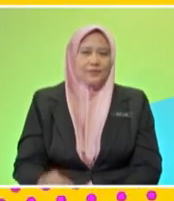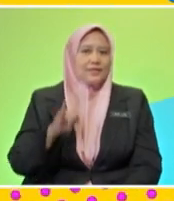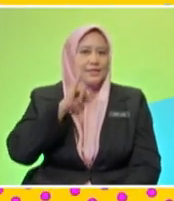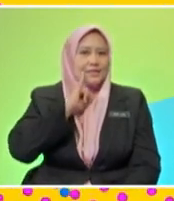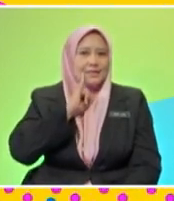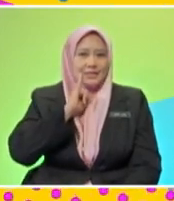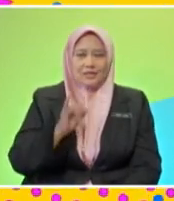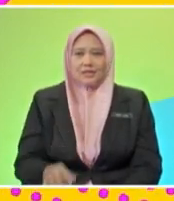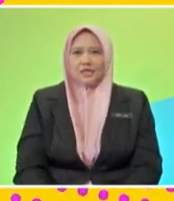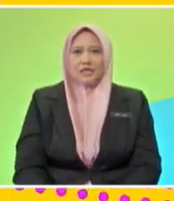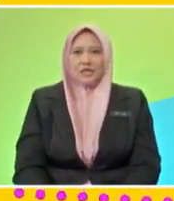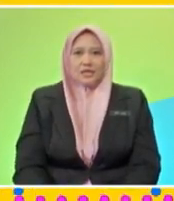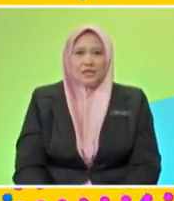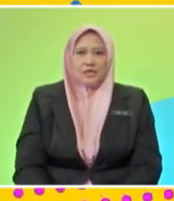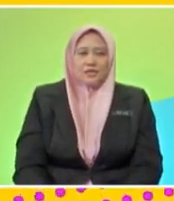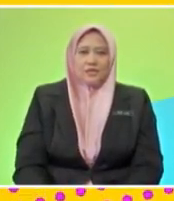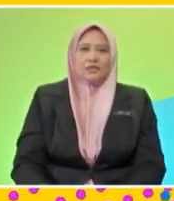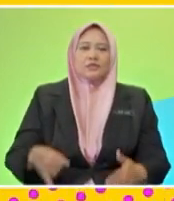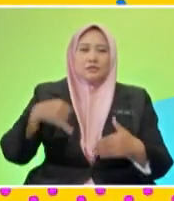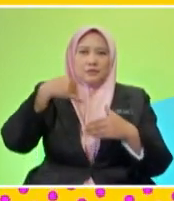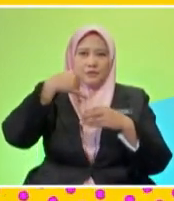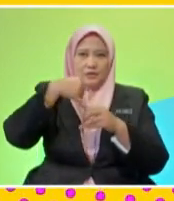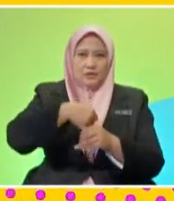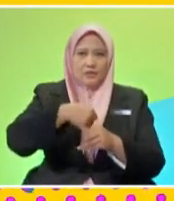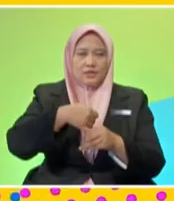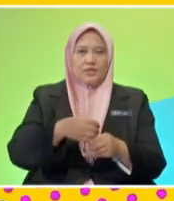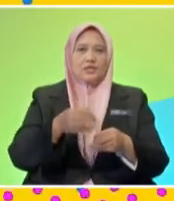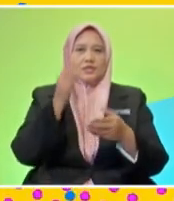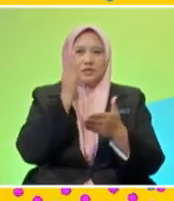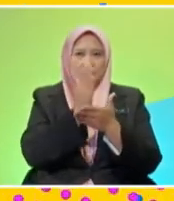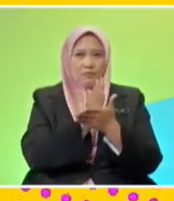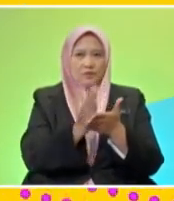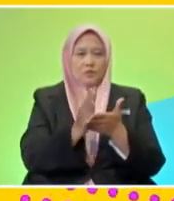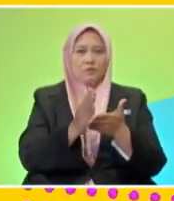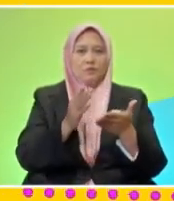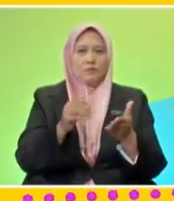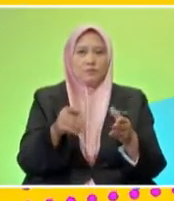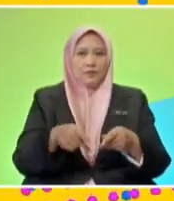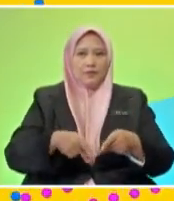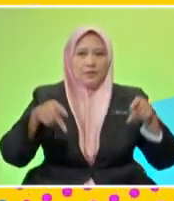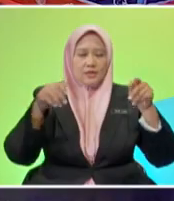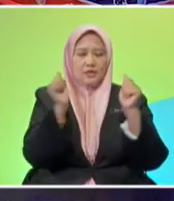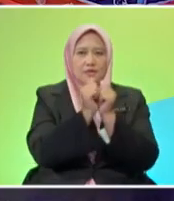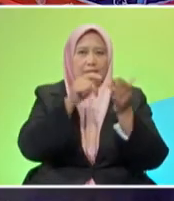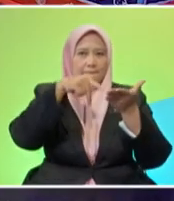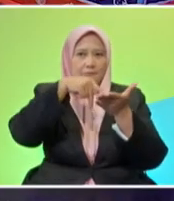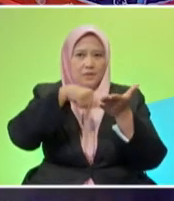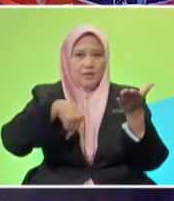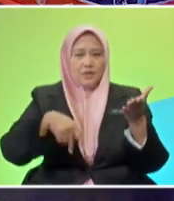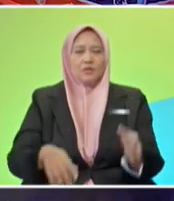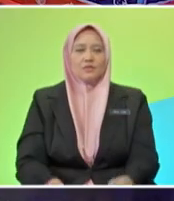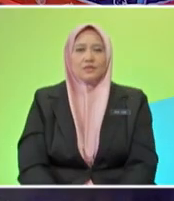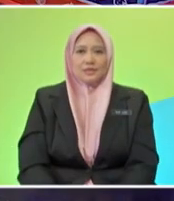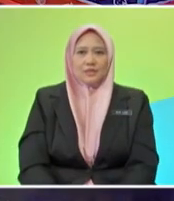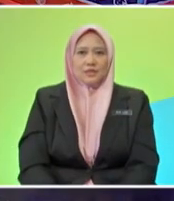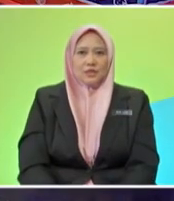Isi separuh pinggan dengan pelawas. Isi separuh pinggan dengan pelawas. Kita kunci jawapan itu. Baik.